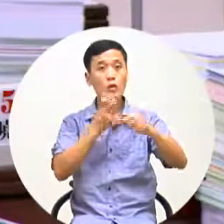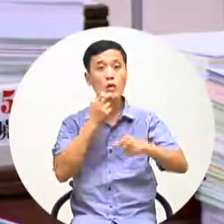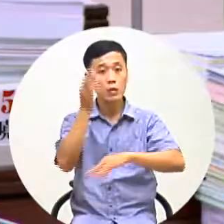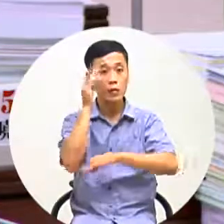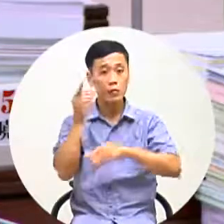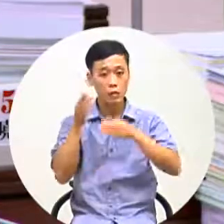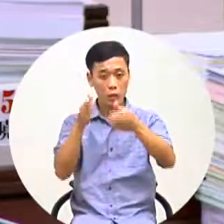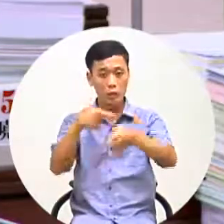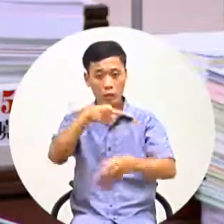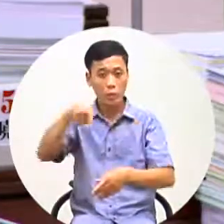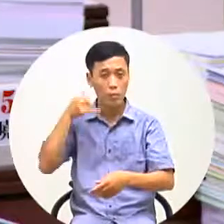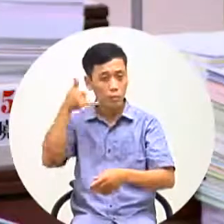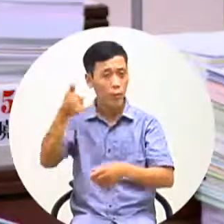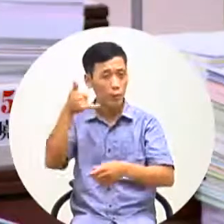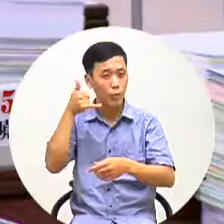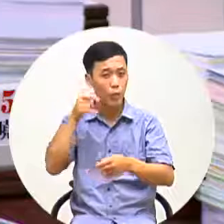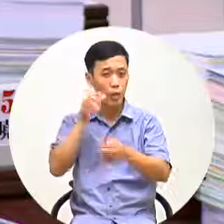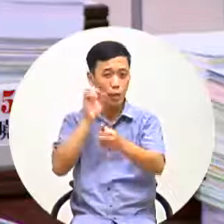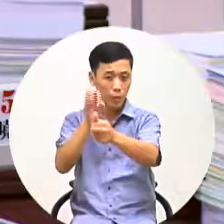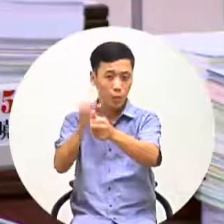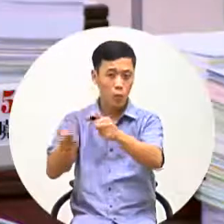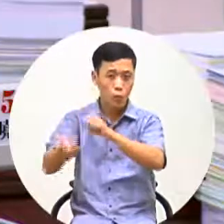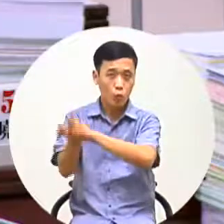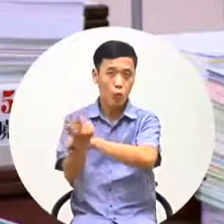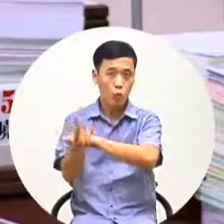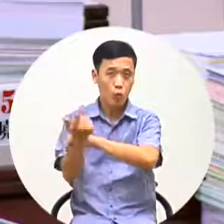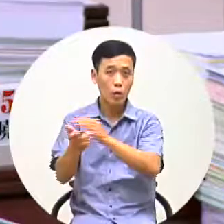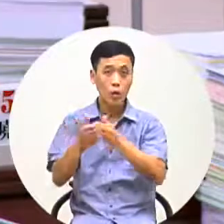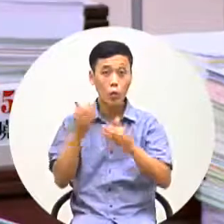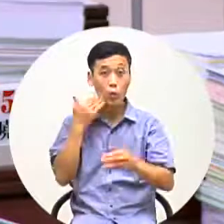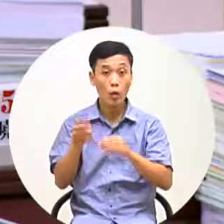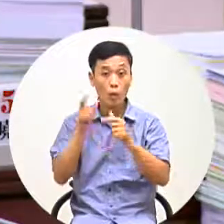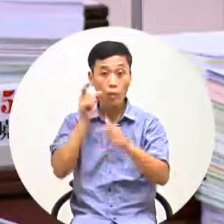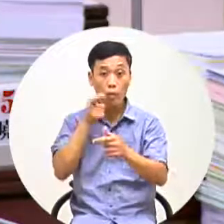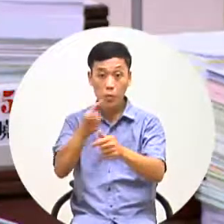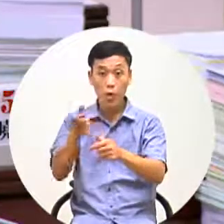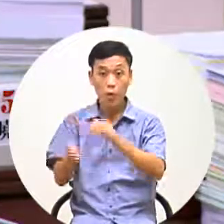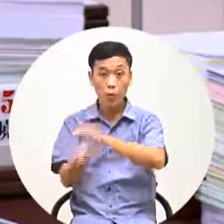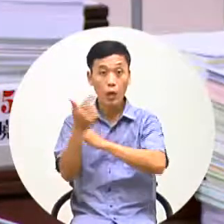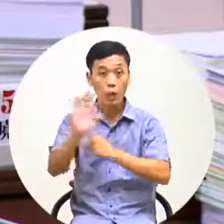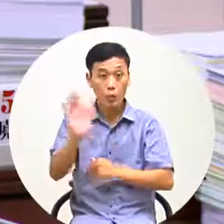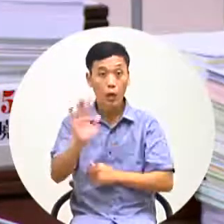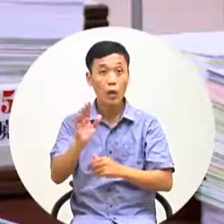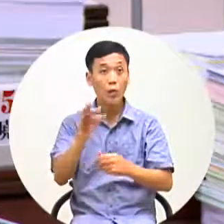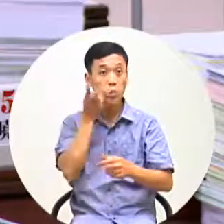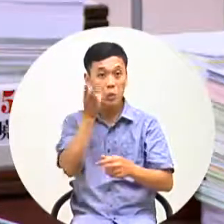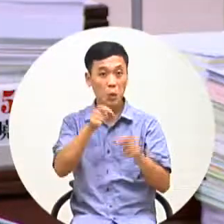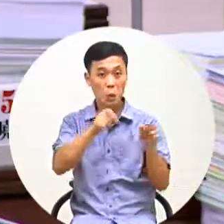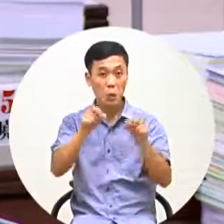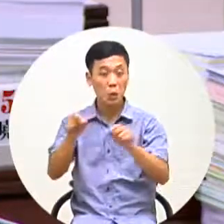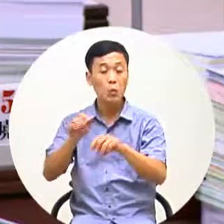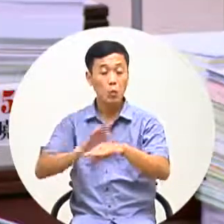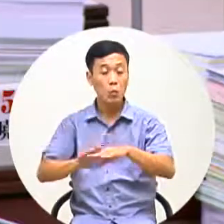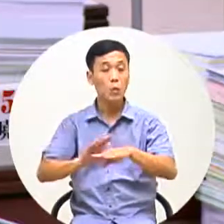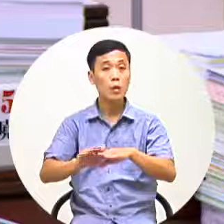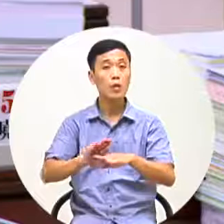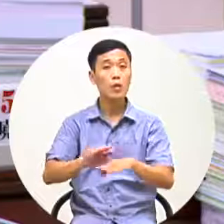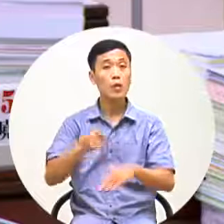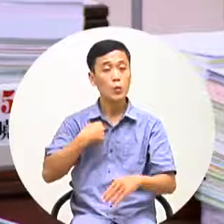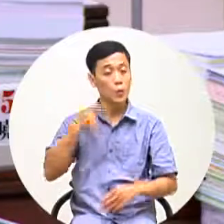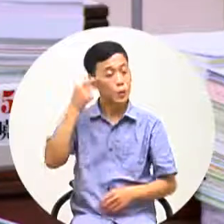催，那以我的经验，两个月就甲你行。哦，这个东西是一个，我觉得对陈局市